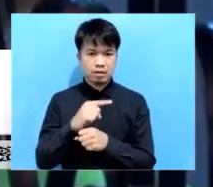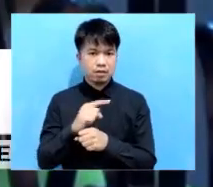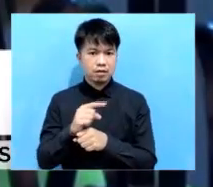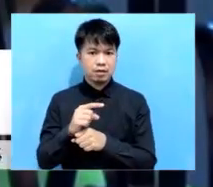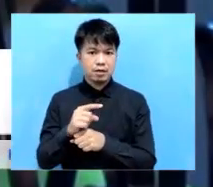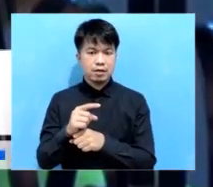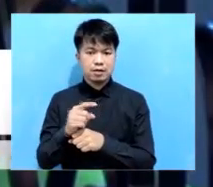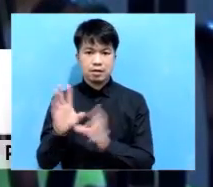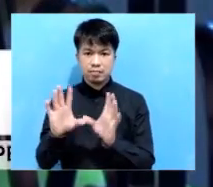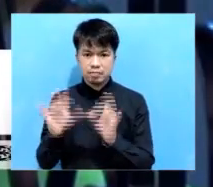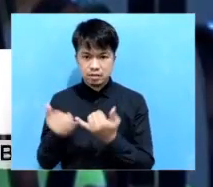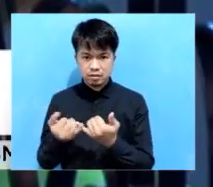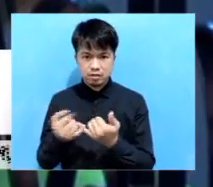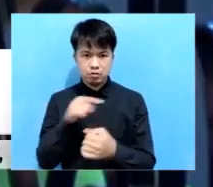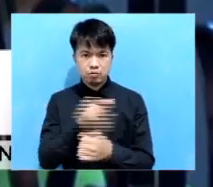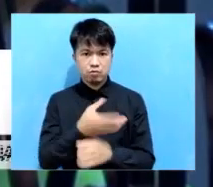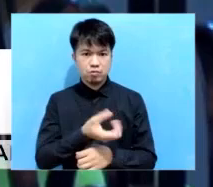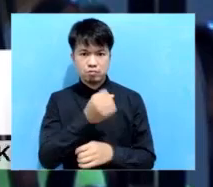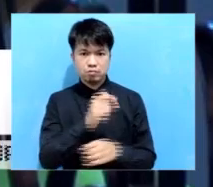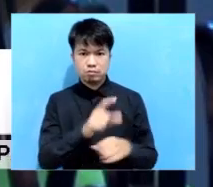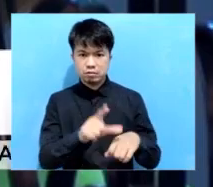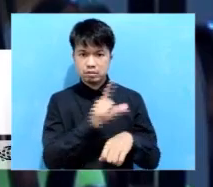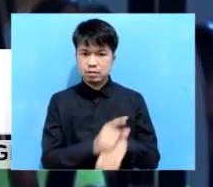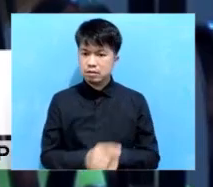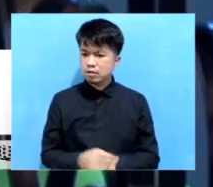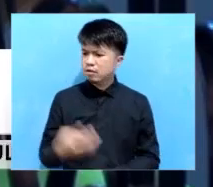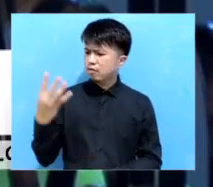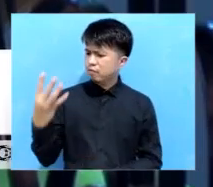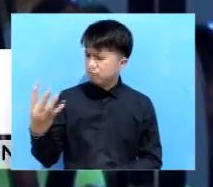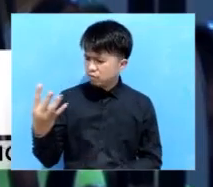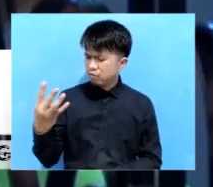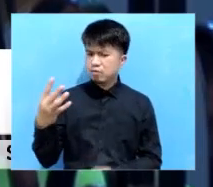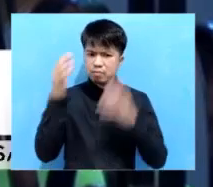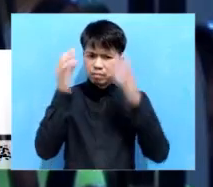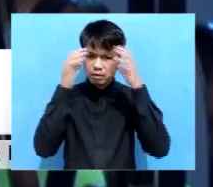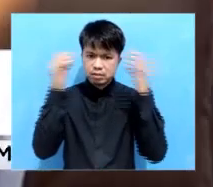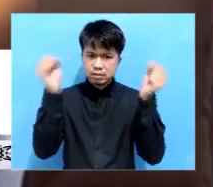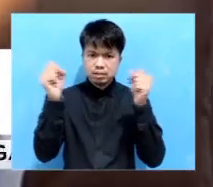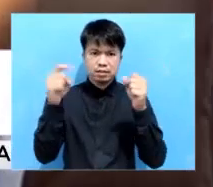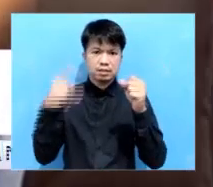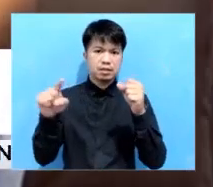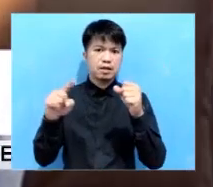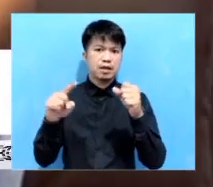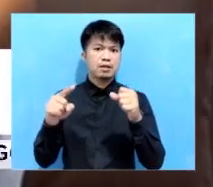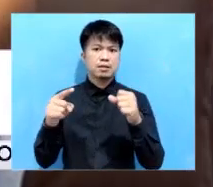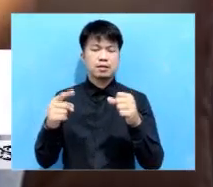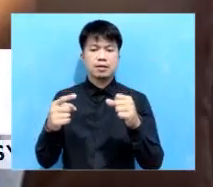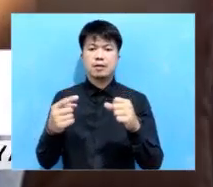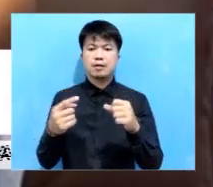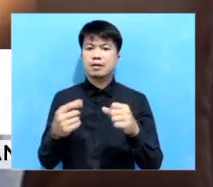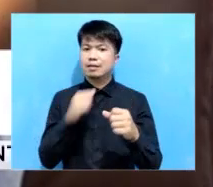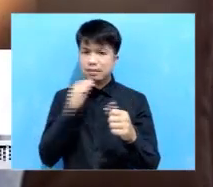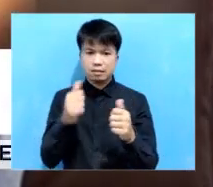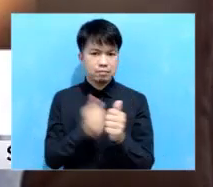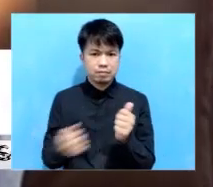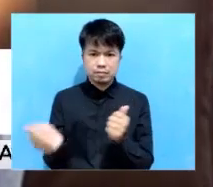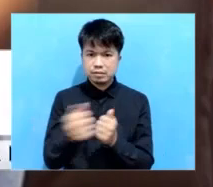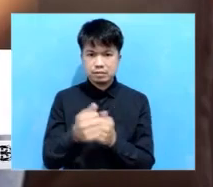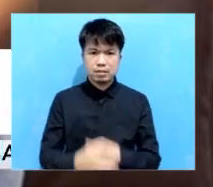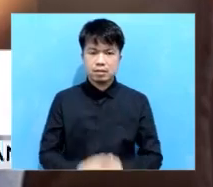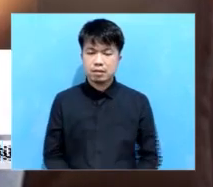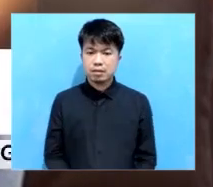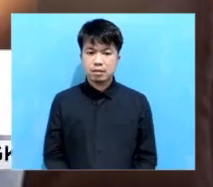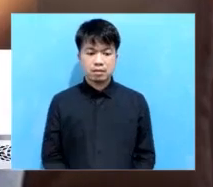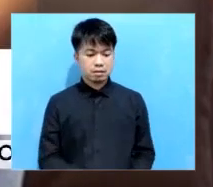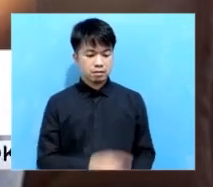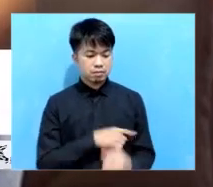ngayon, apat na presidente na po ang dumaan at hindi pa rin po itong mapasa-pasa. The power of determining the implementation